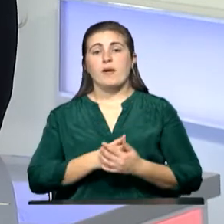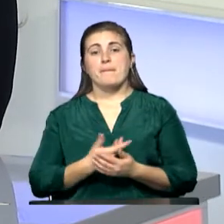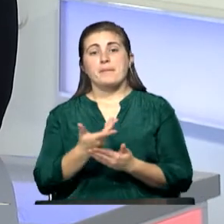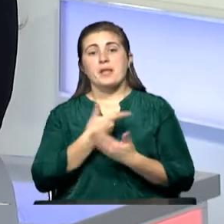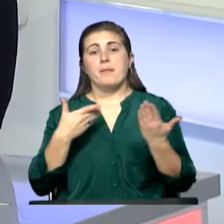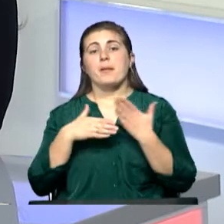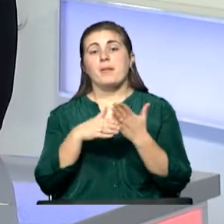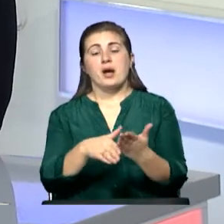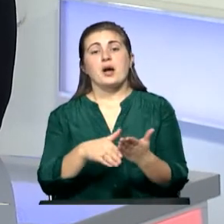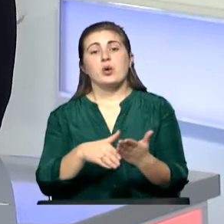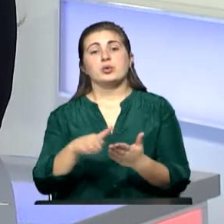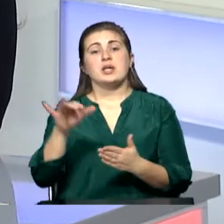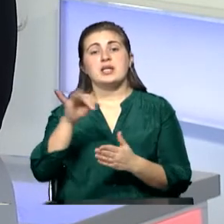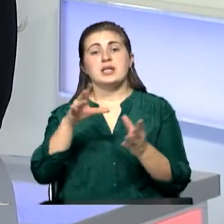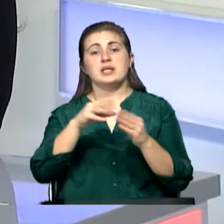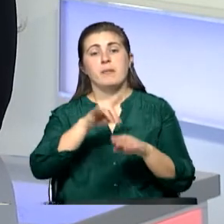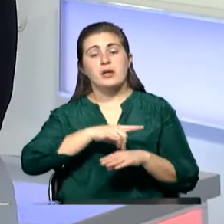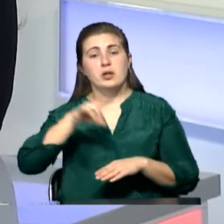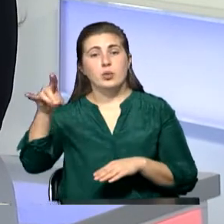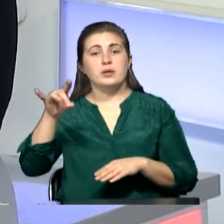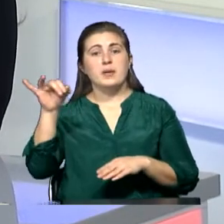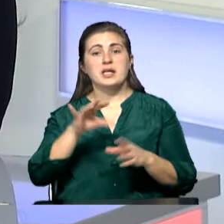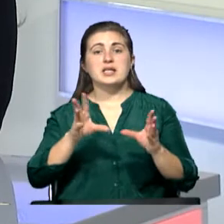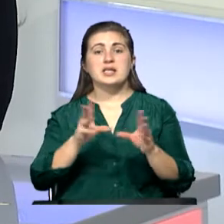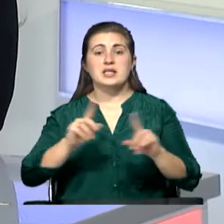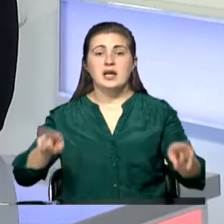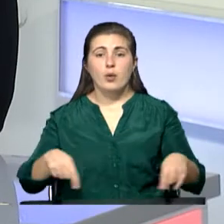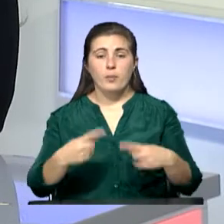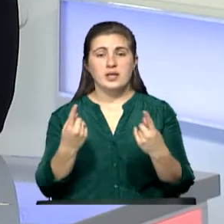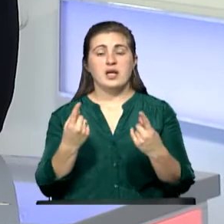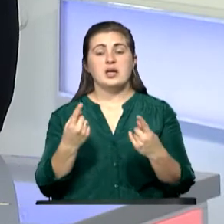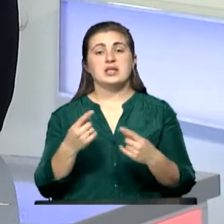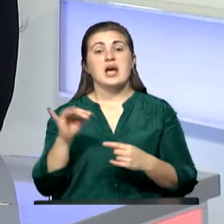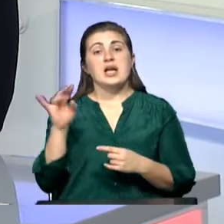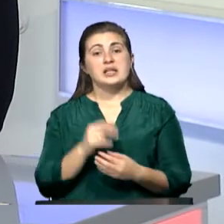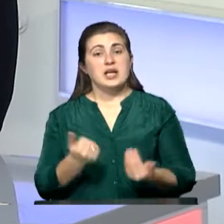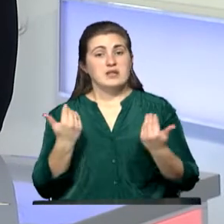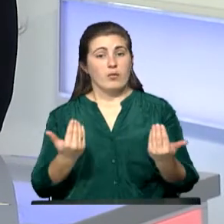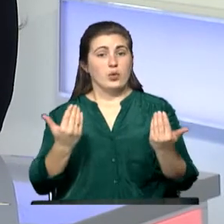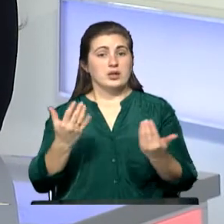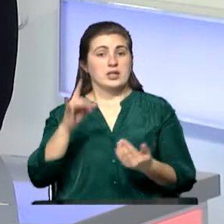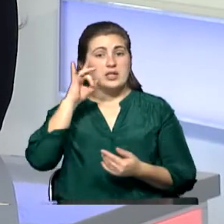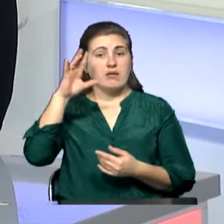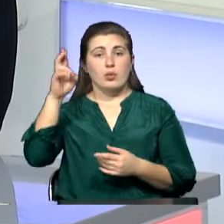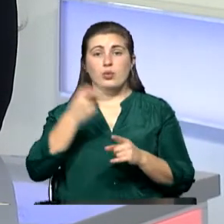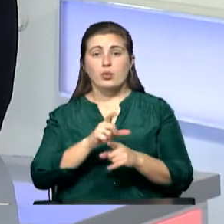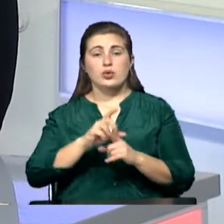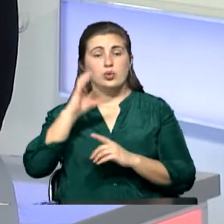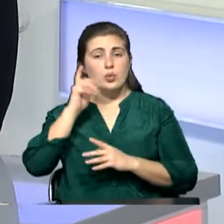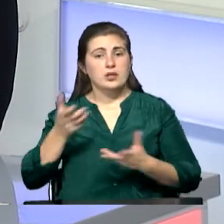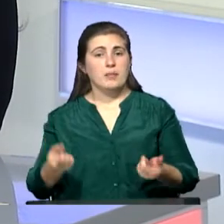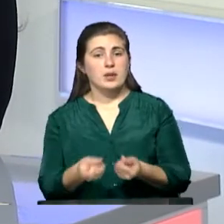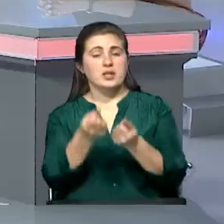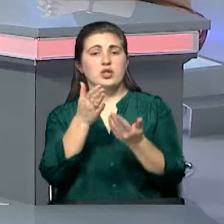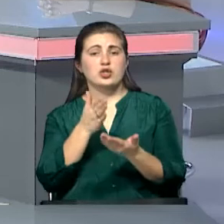они помогают и с перелетами, и с реабилитацией. На сегодня, слава богу, очень серьезная поддержка есть.